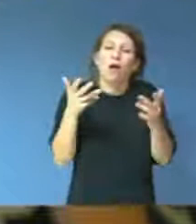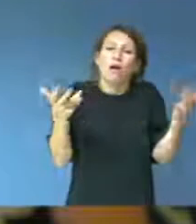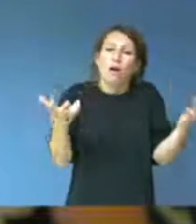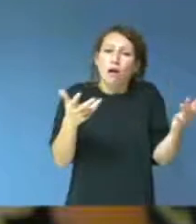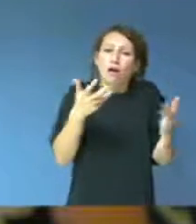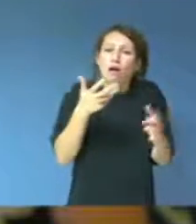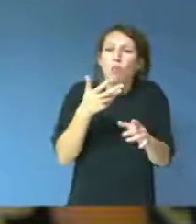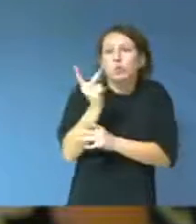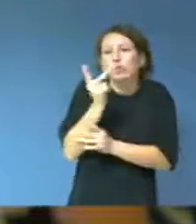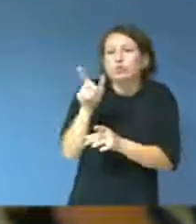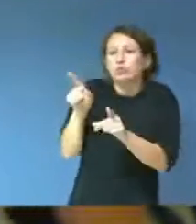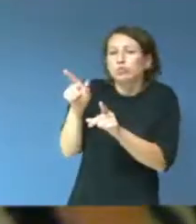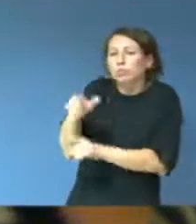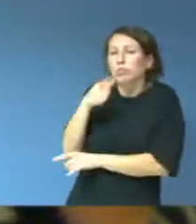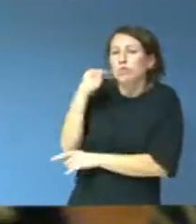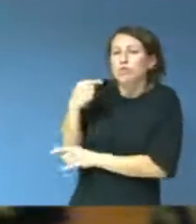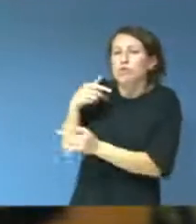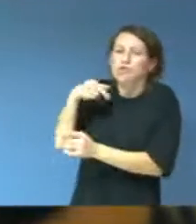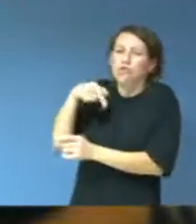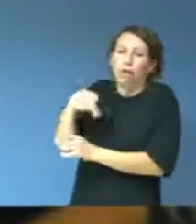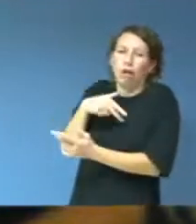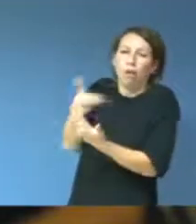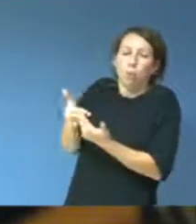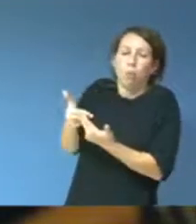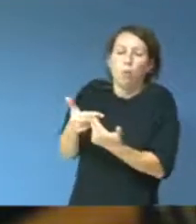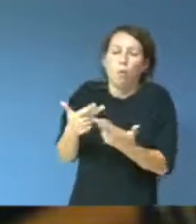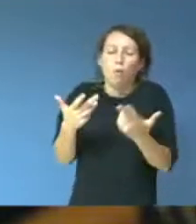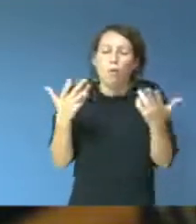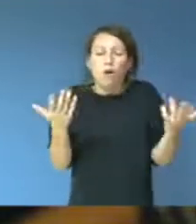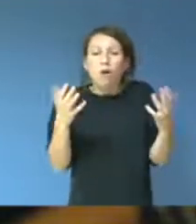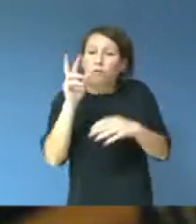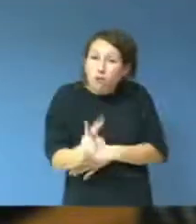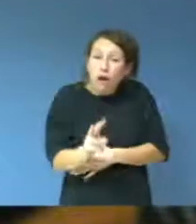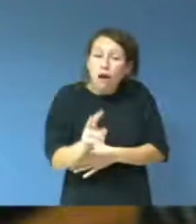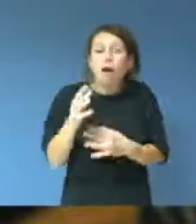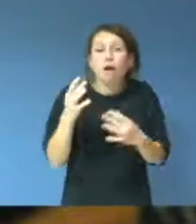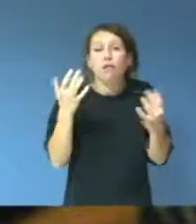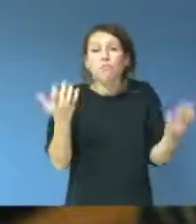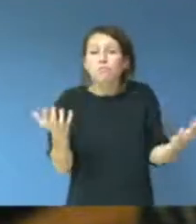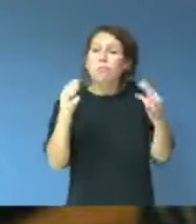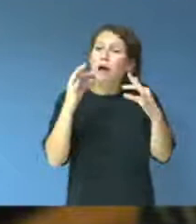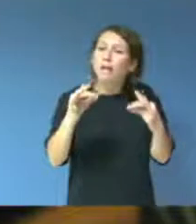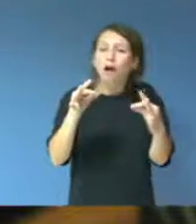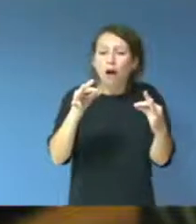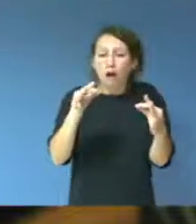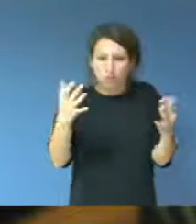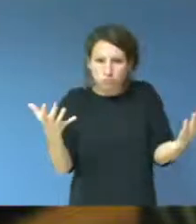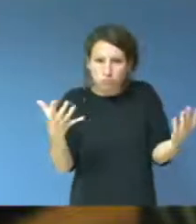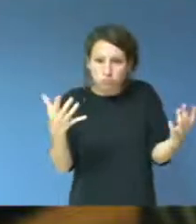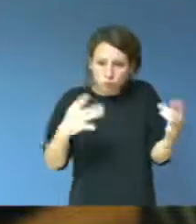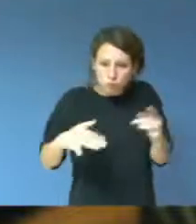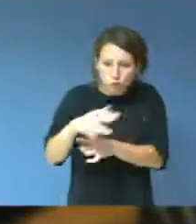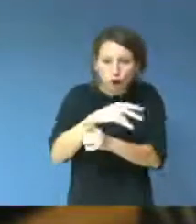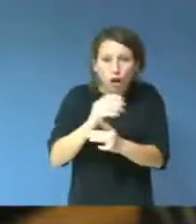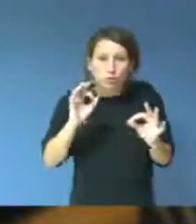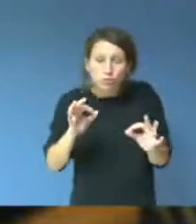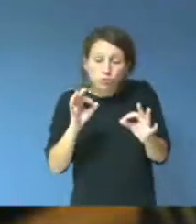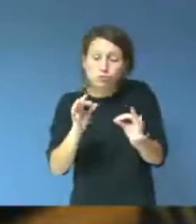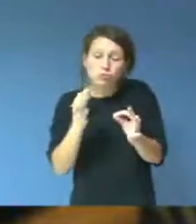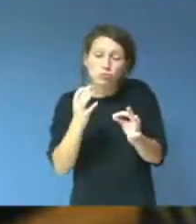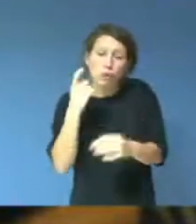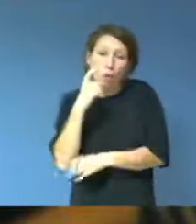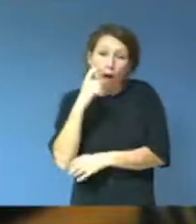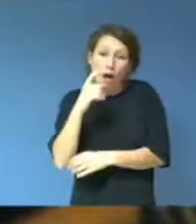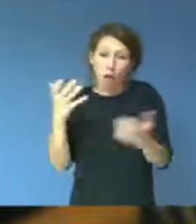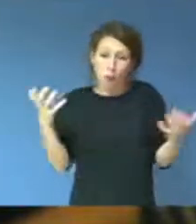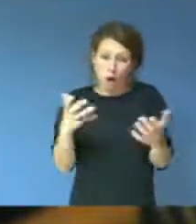Quénard, je dirais que sur le plan d'abord social, il est tout à fait logique de constater, on ne peut que constater que